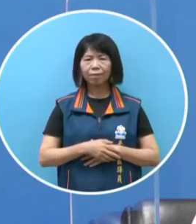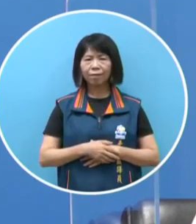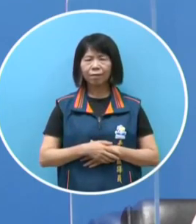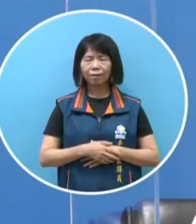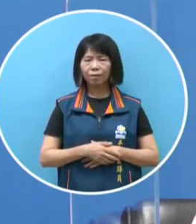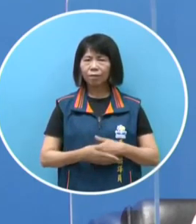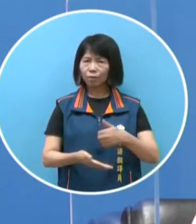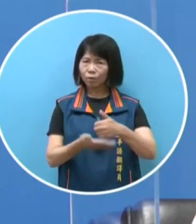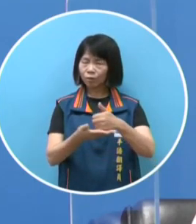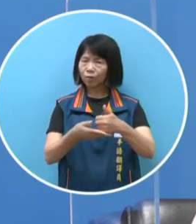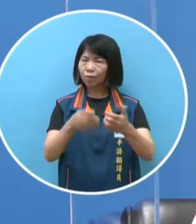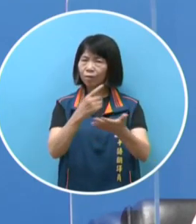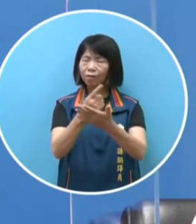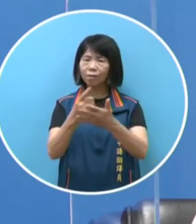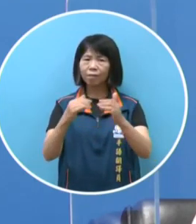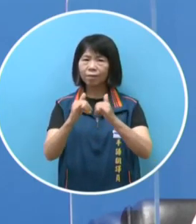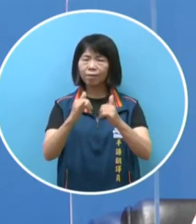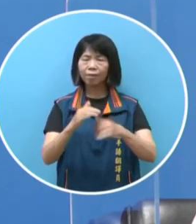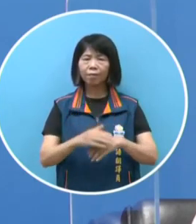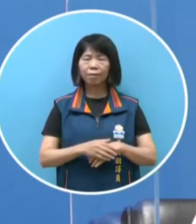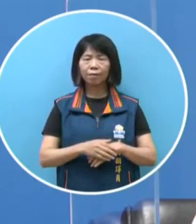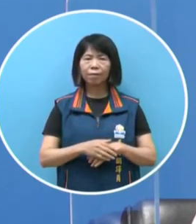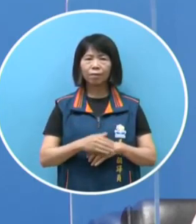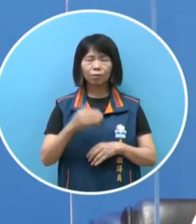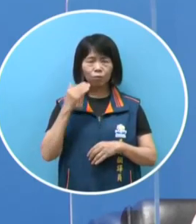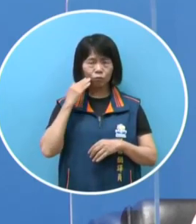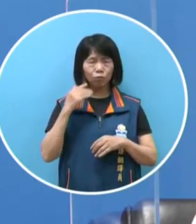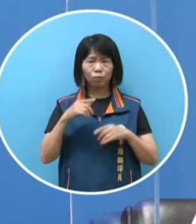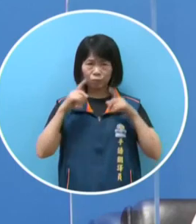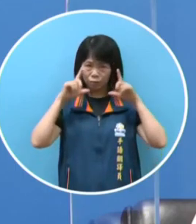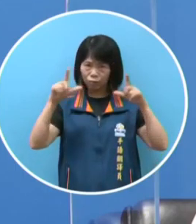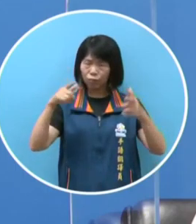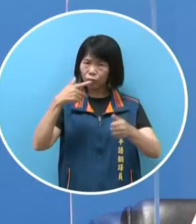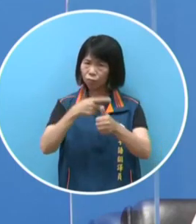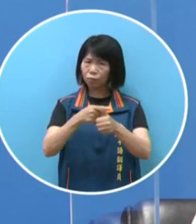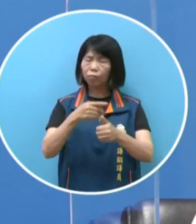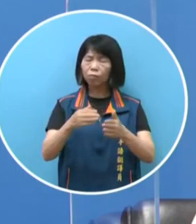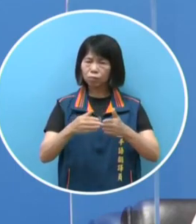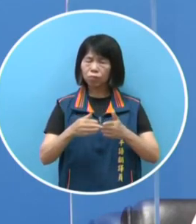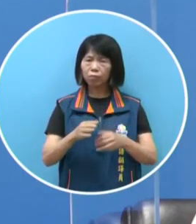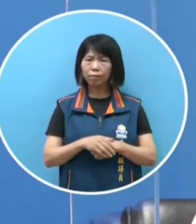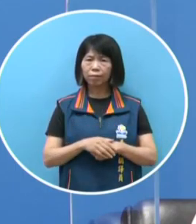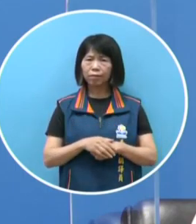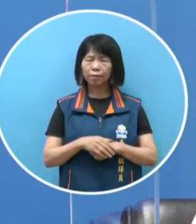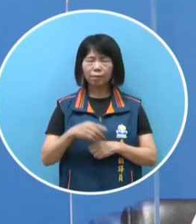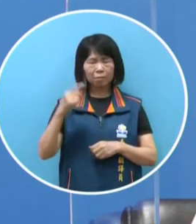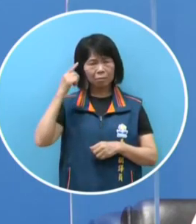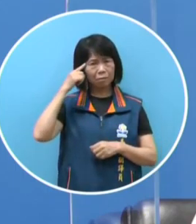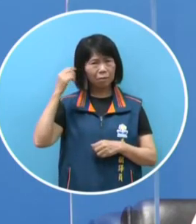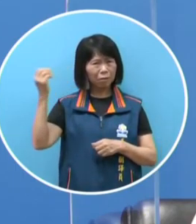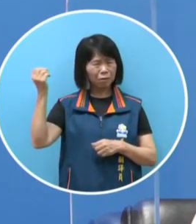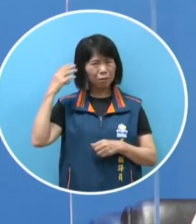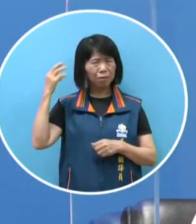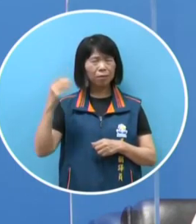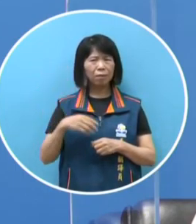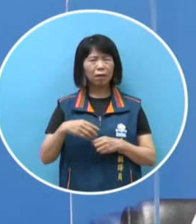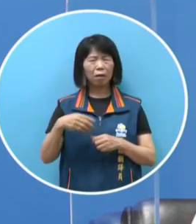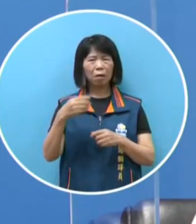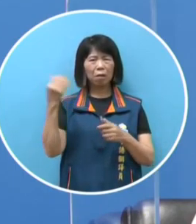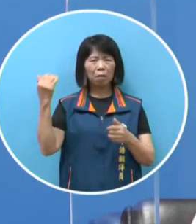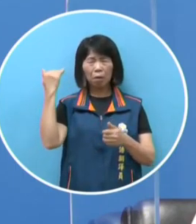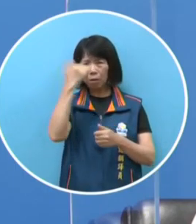励我们所有的乡亲能够来走出来试打疫苗，千万不要因为最近很多对疫苗负面的一